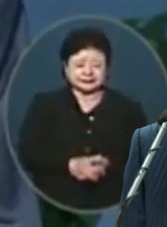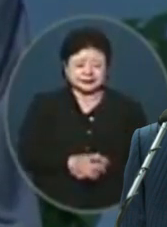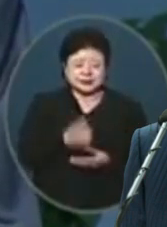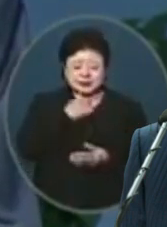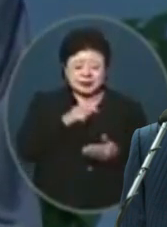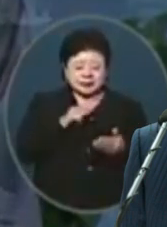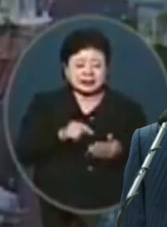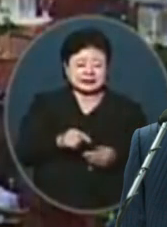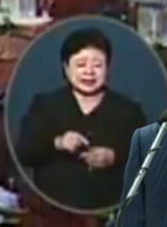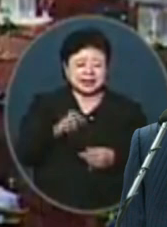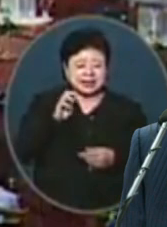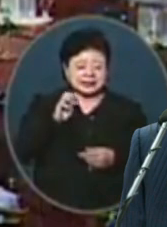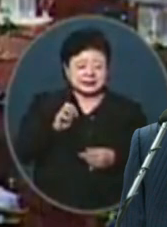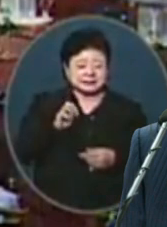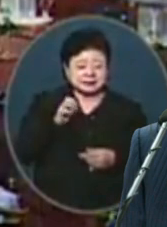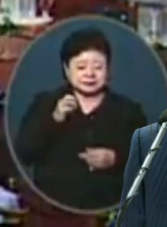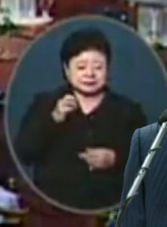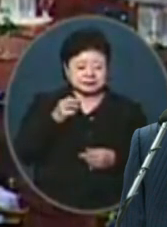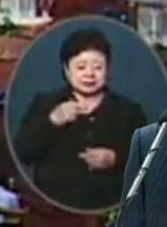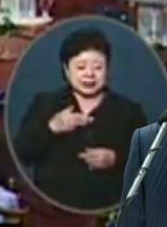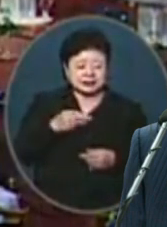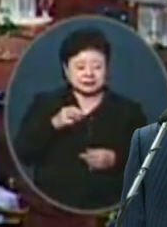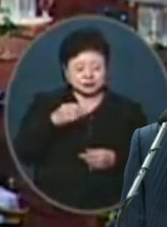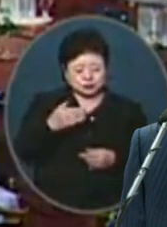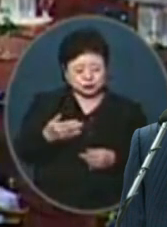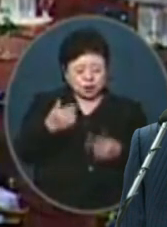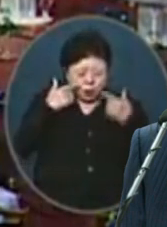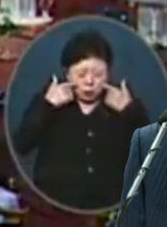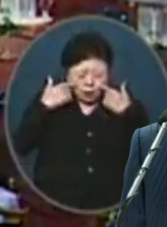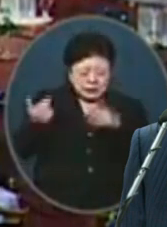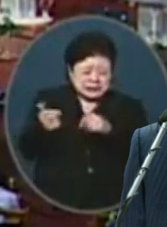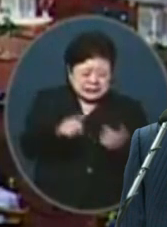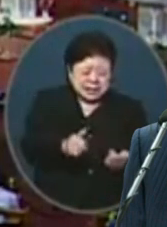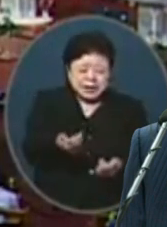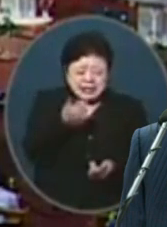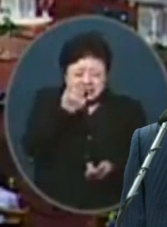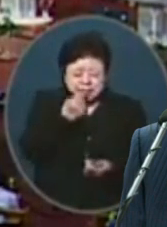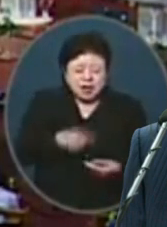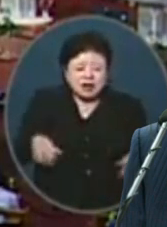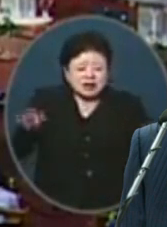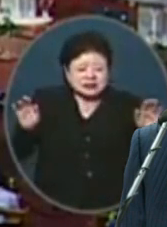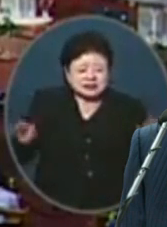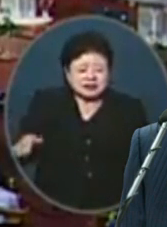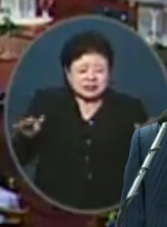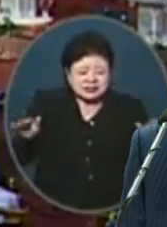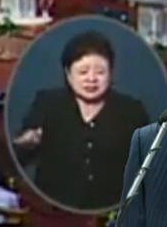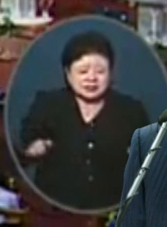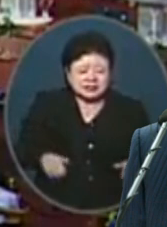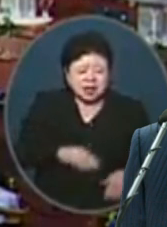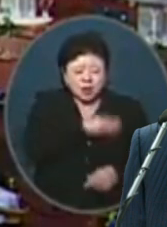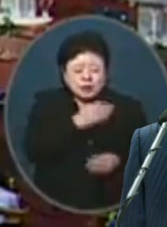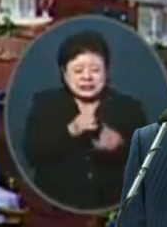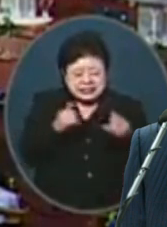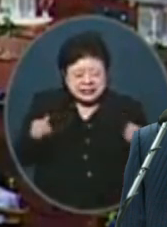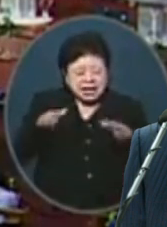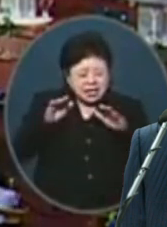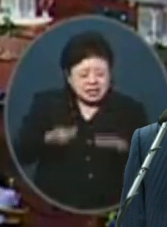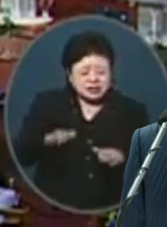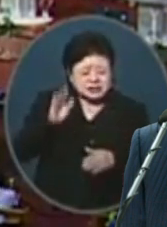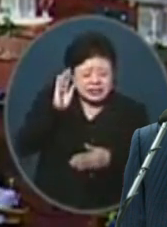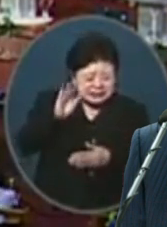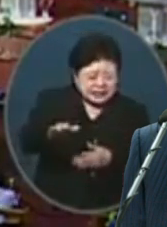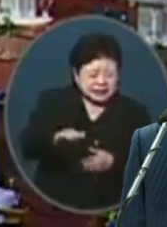로마서 8장 38절로 39절에 내가 확신하노니 사망이나 생명이나 천사들이나 군사자들이나